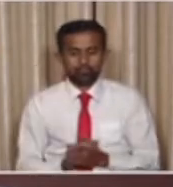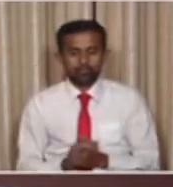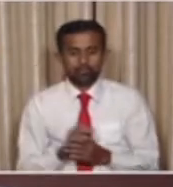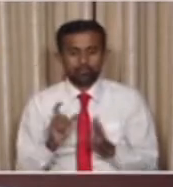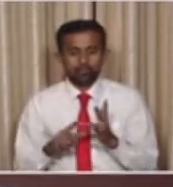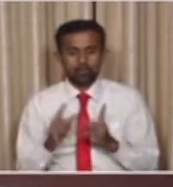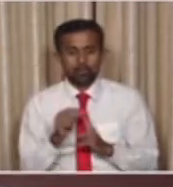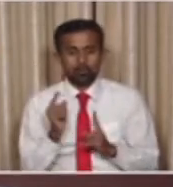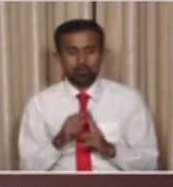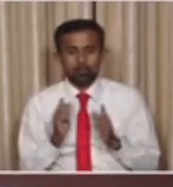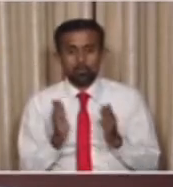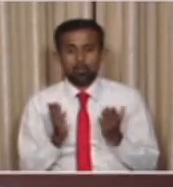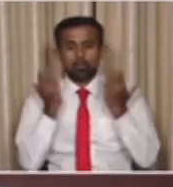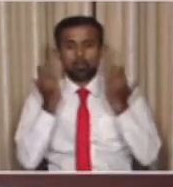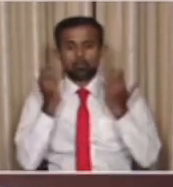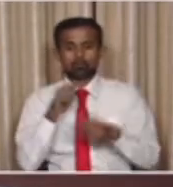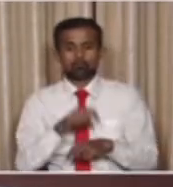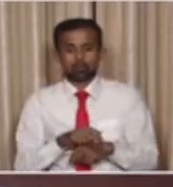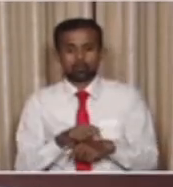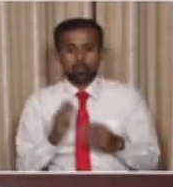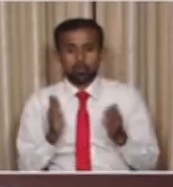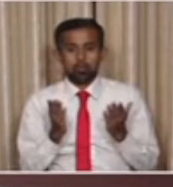කෝප් සභාව ආරම්භක අවස්ථාව